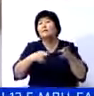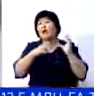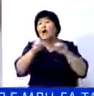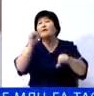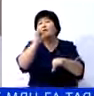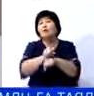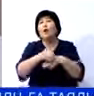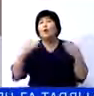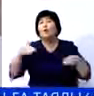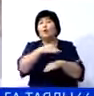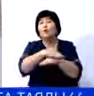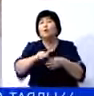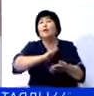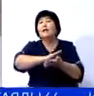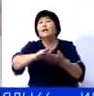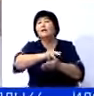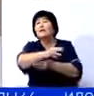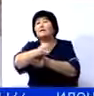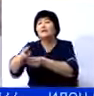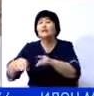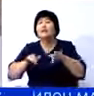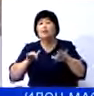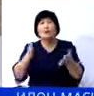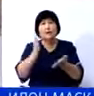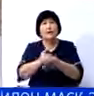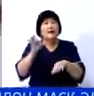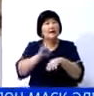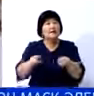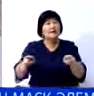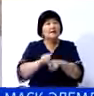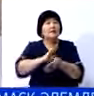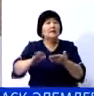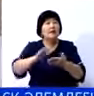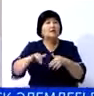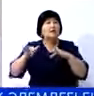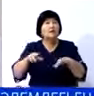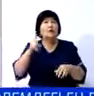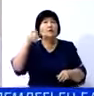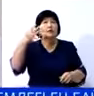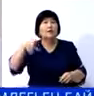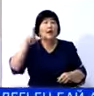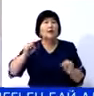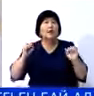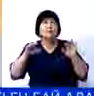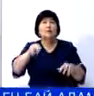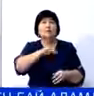үлкен көшелерге дезинфекциялық ерітіндіні сеуіп жатыр. Індетке қарсы залалсыздандыру шараларына 140 адам